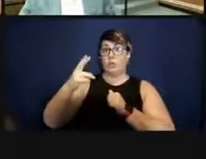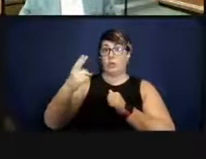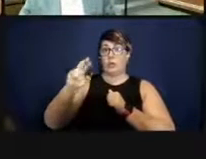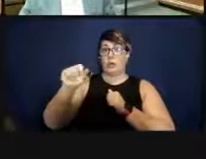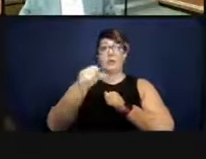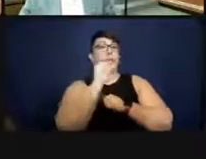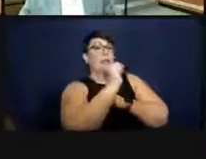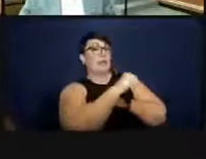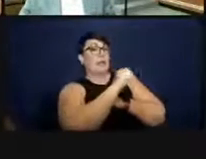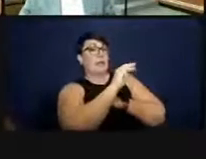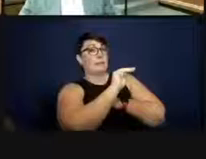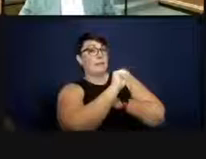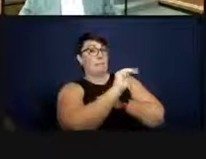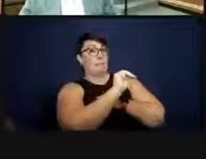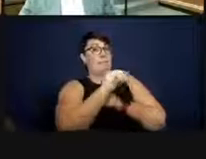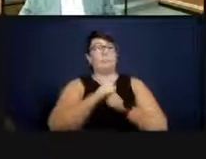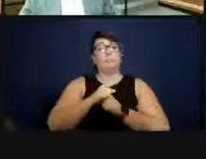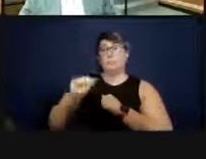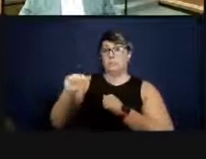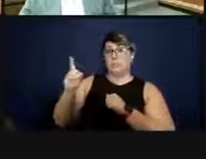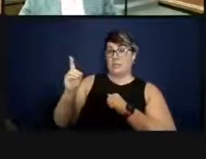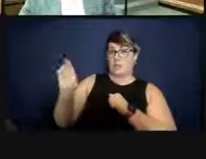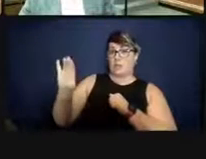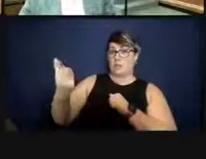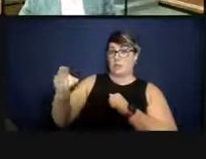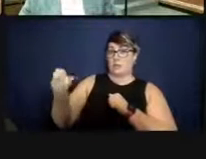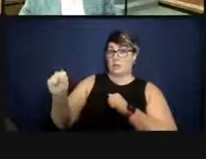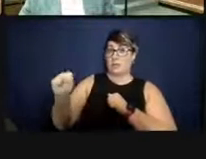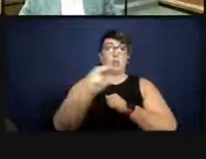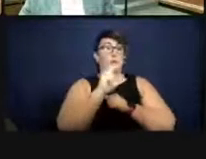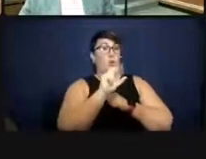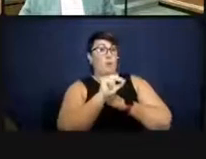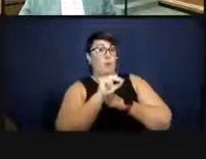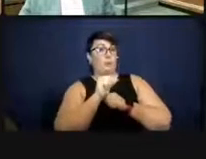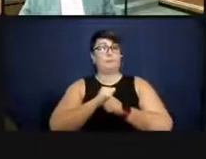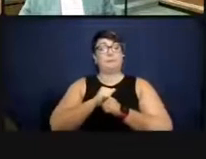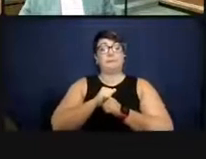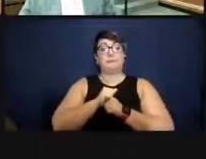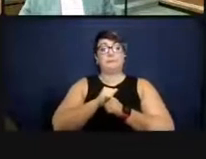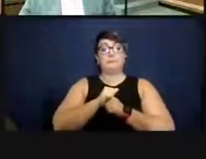جيمس كريغ، نعم. دكتور كريس، كلا.